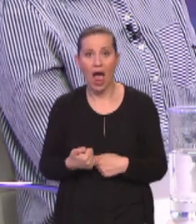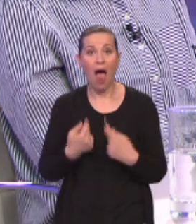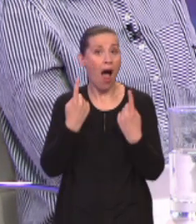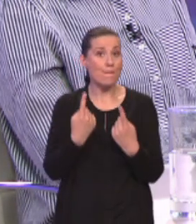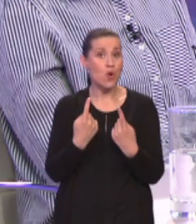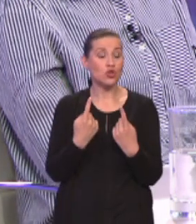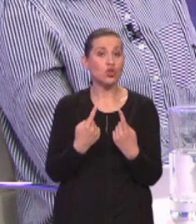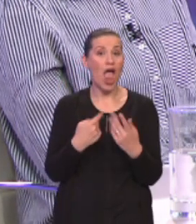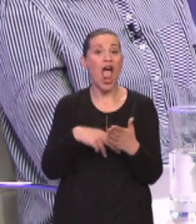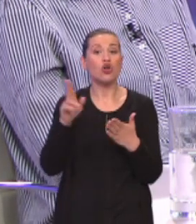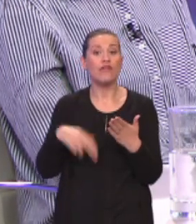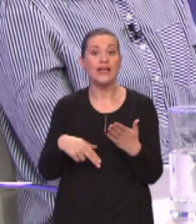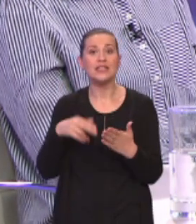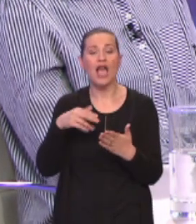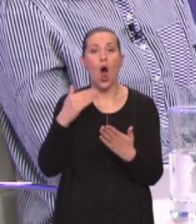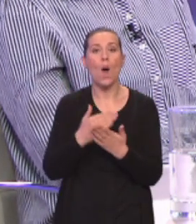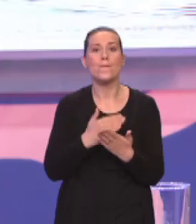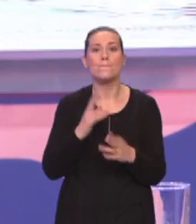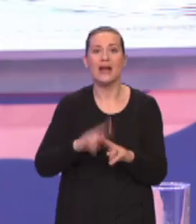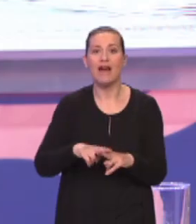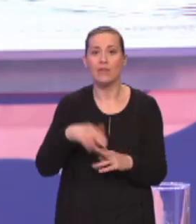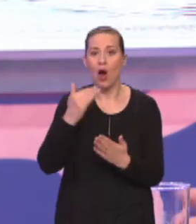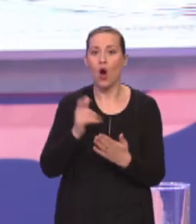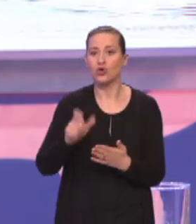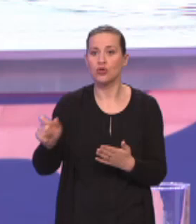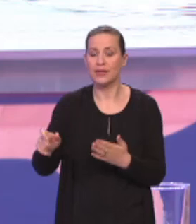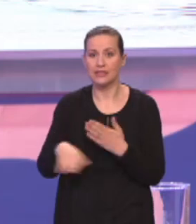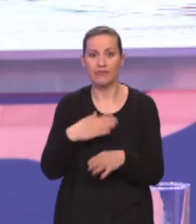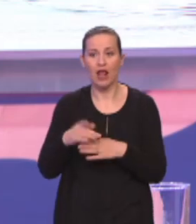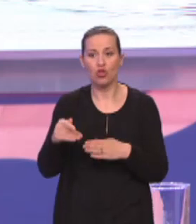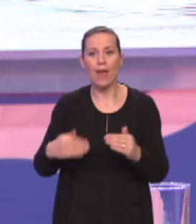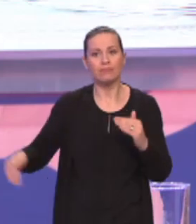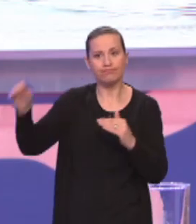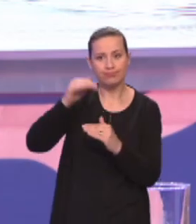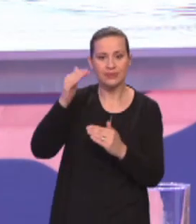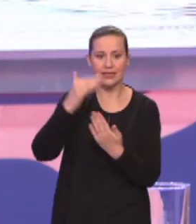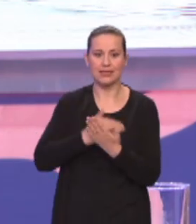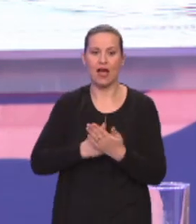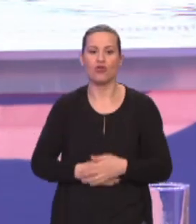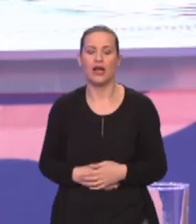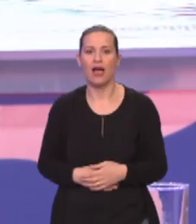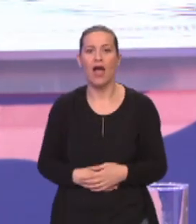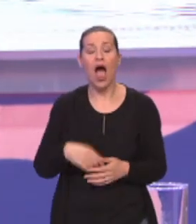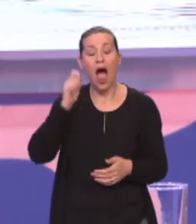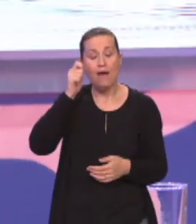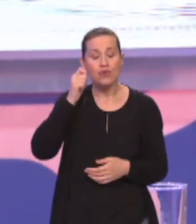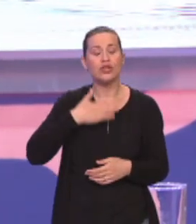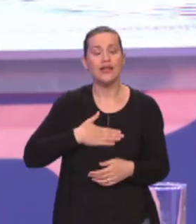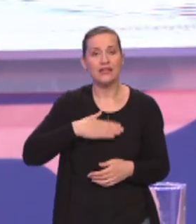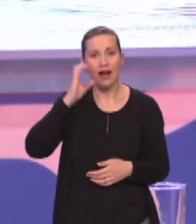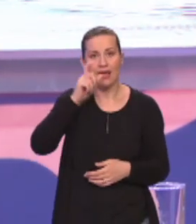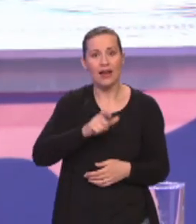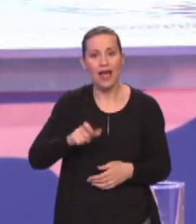pravima osoba s invaliditetom koja je iznad svakog zakona. Ali s obzirom da nam emisija polako ide kraju, poštovani i dragi gledatelji, imamo